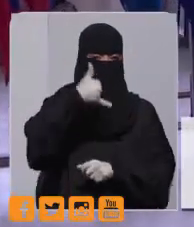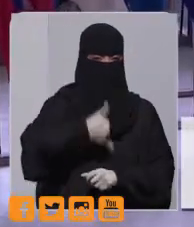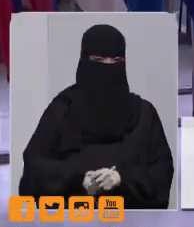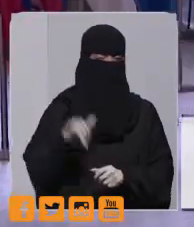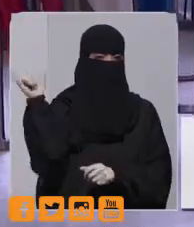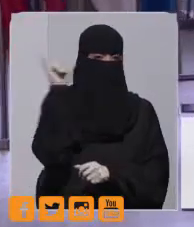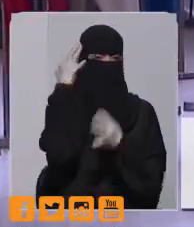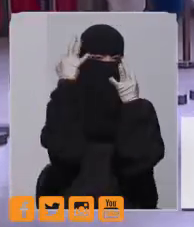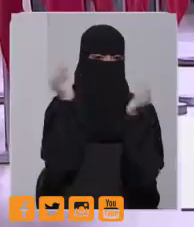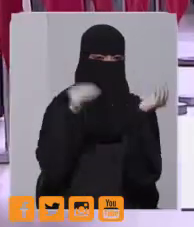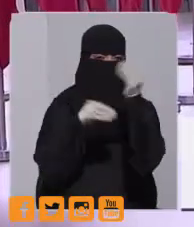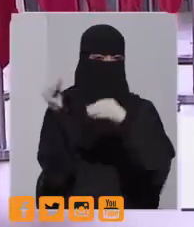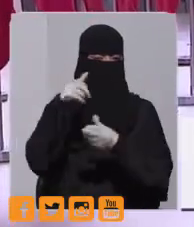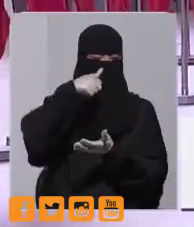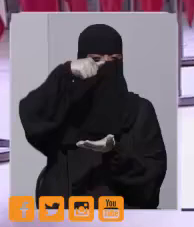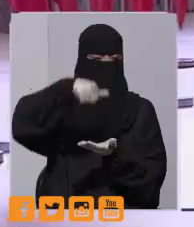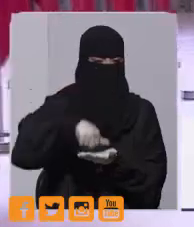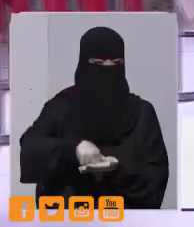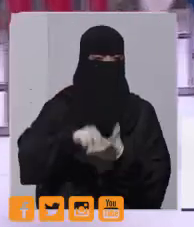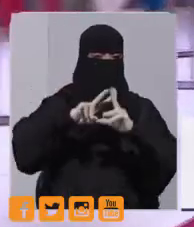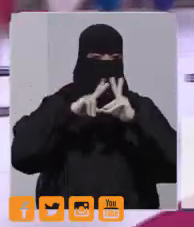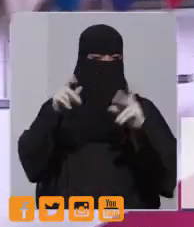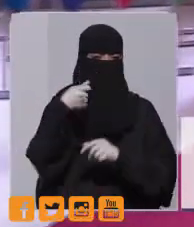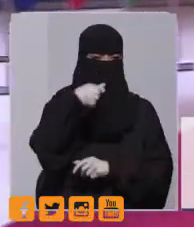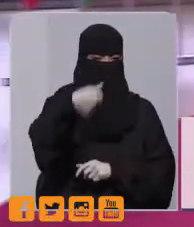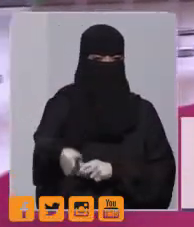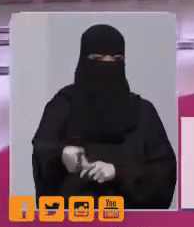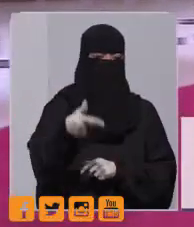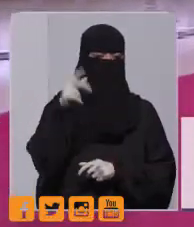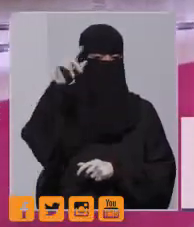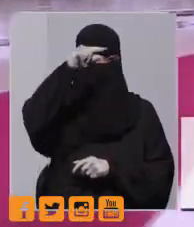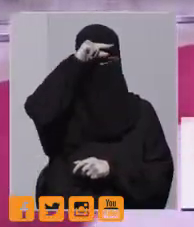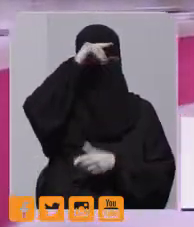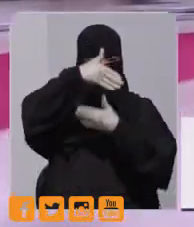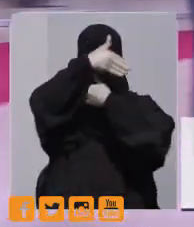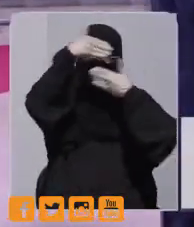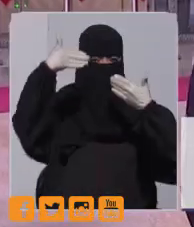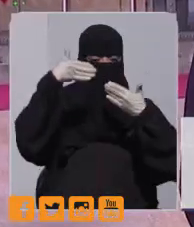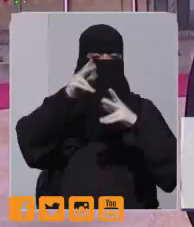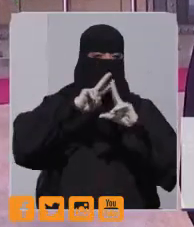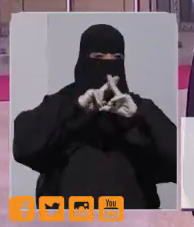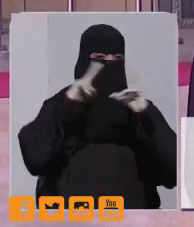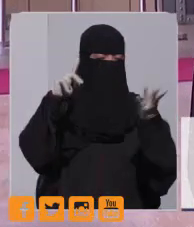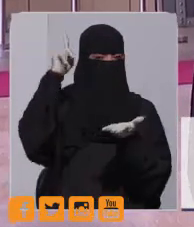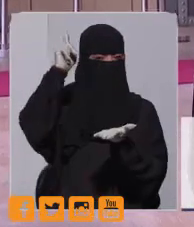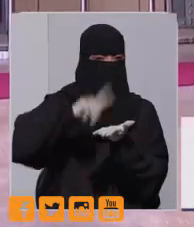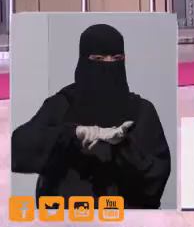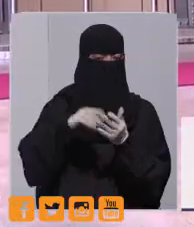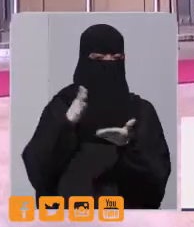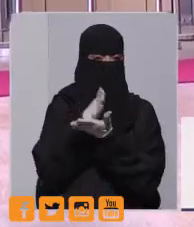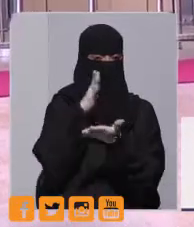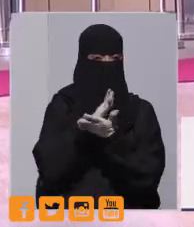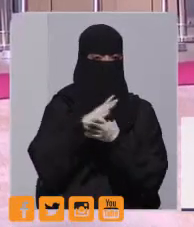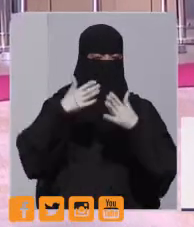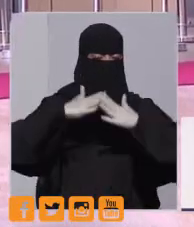اهميه مضاعفه الضغوط من اجل دفع الميليشيات الحوثيه الارهابيه للتعت الجاد مع المساعي الحميده